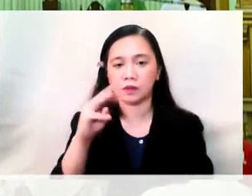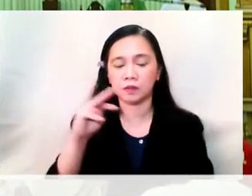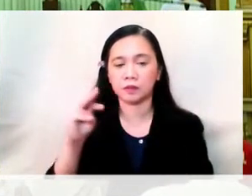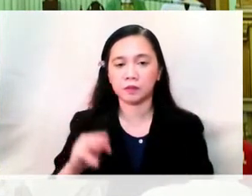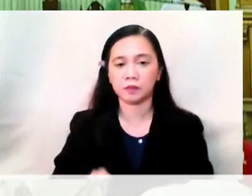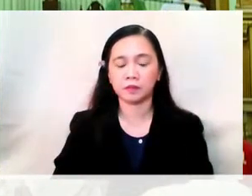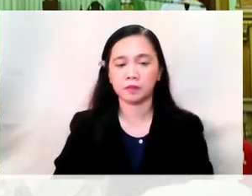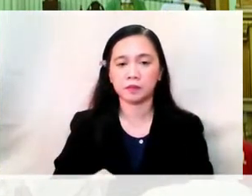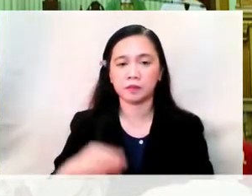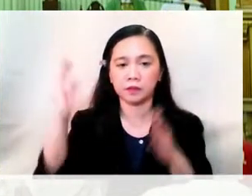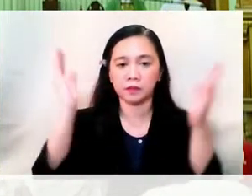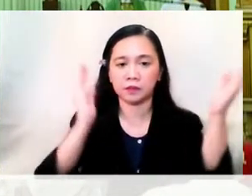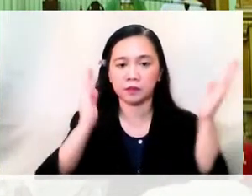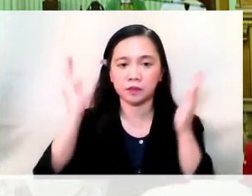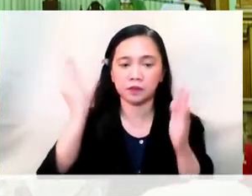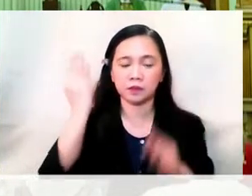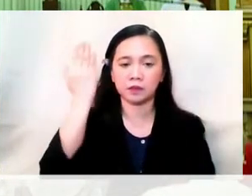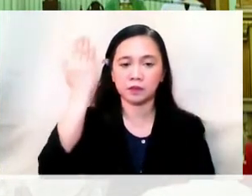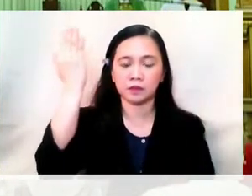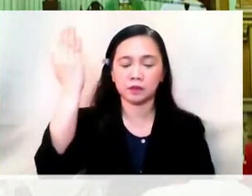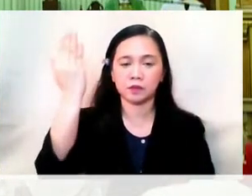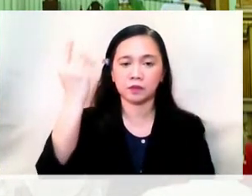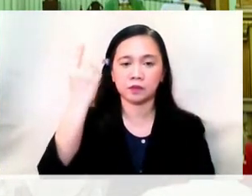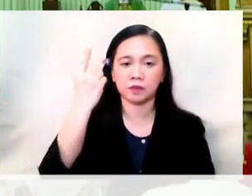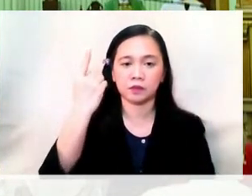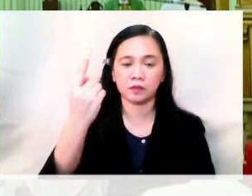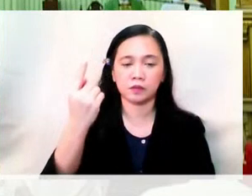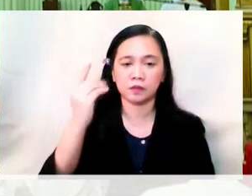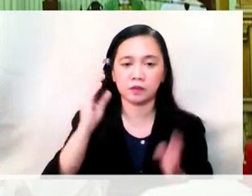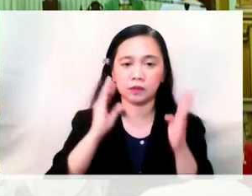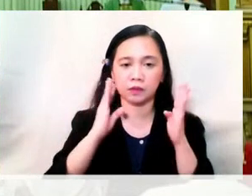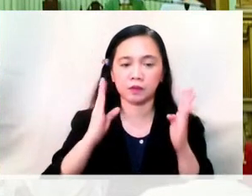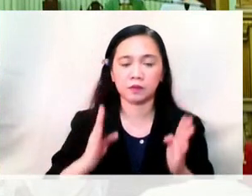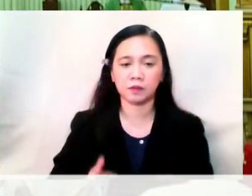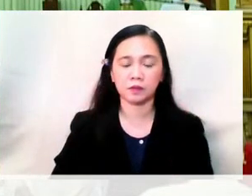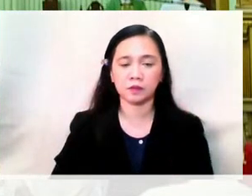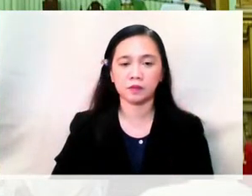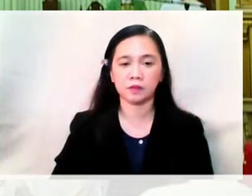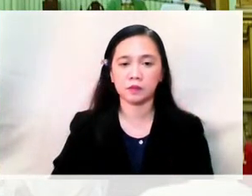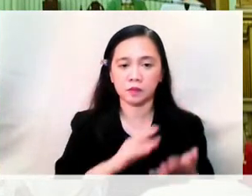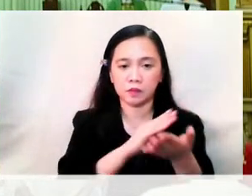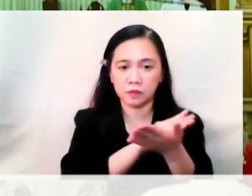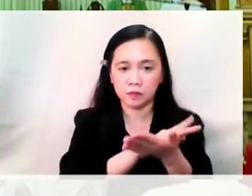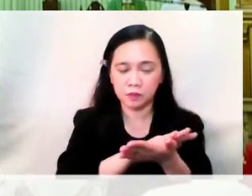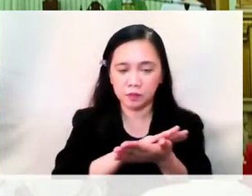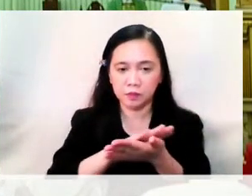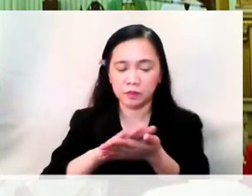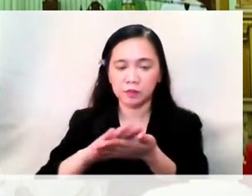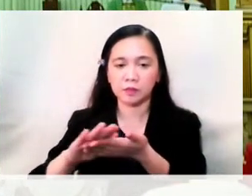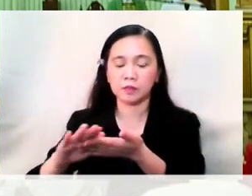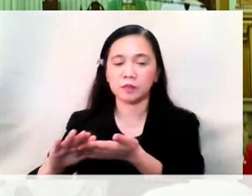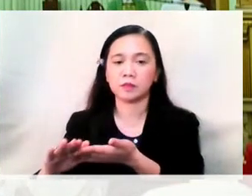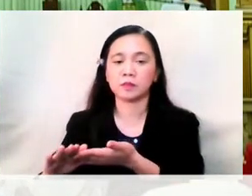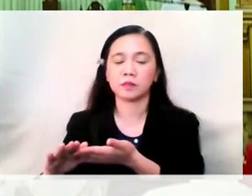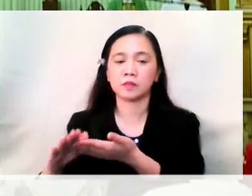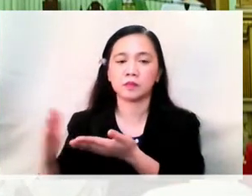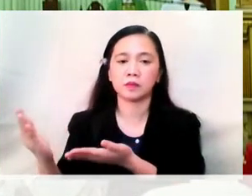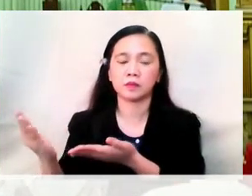ka namin bilang iisang katawan. Dalisayin mo kami at itaguyod sa